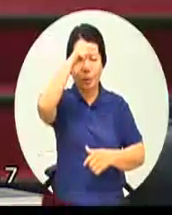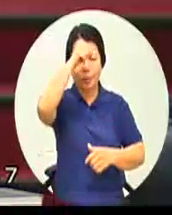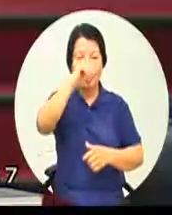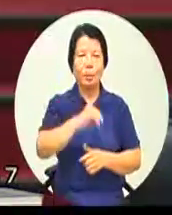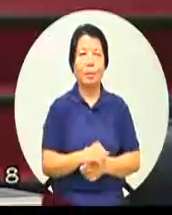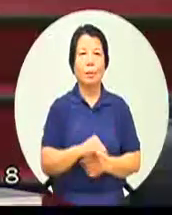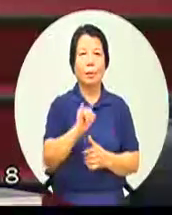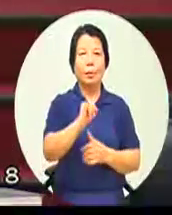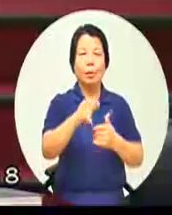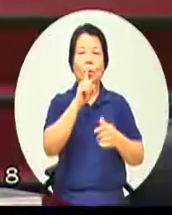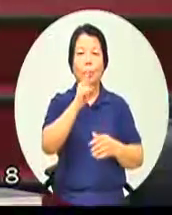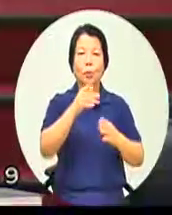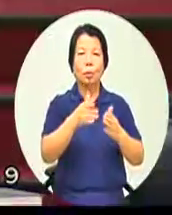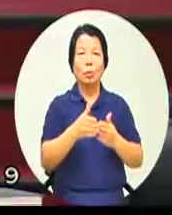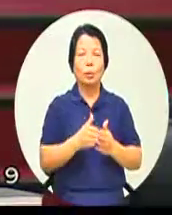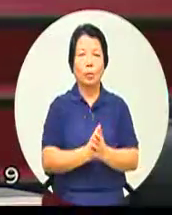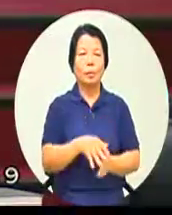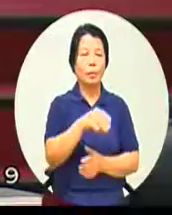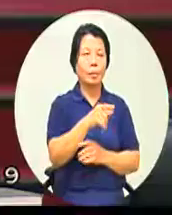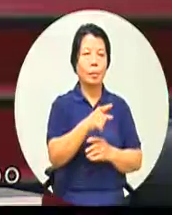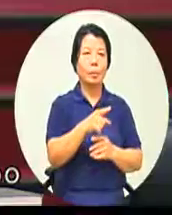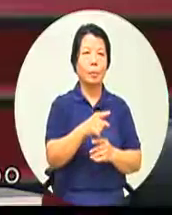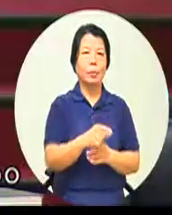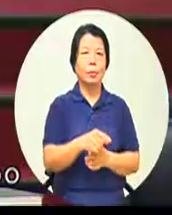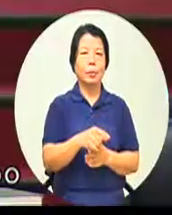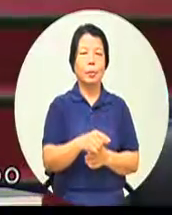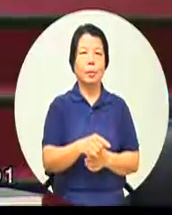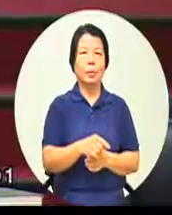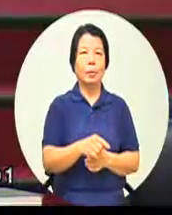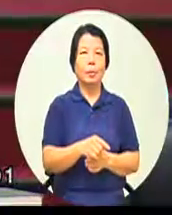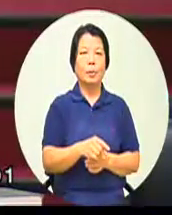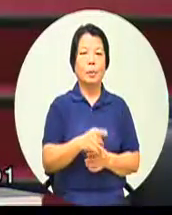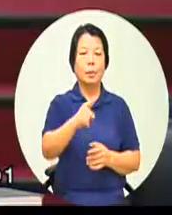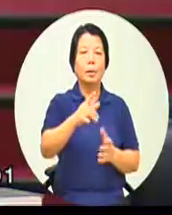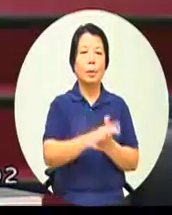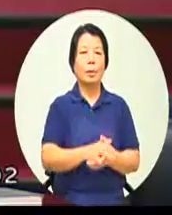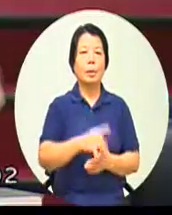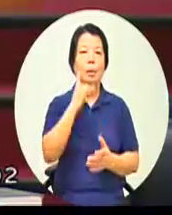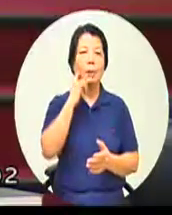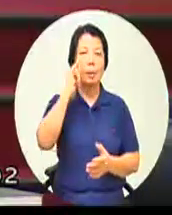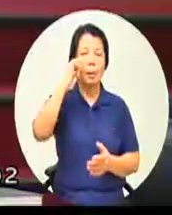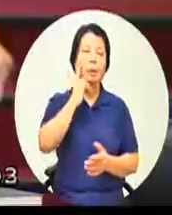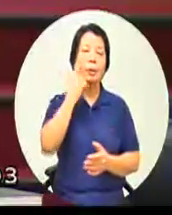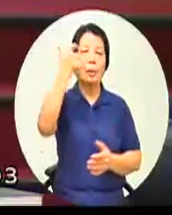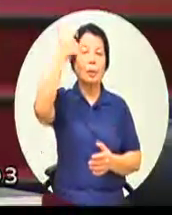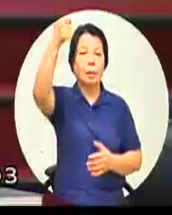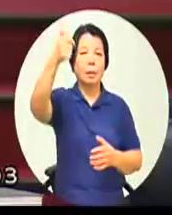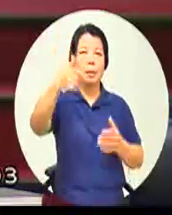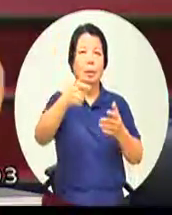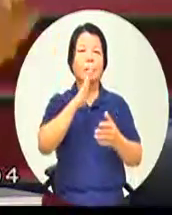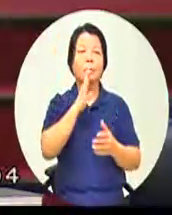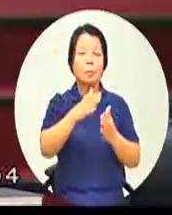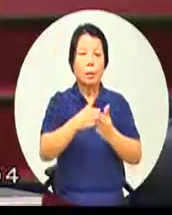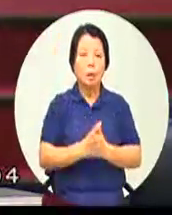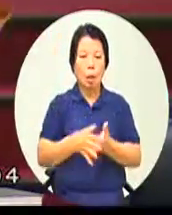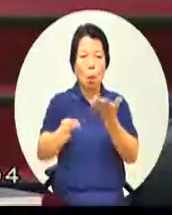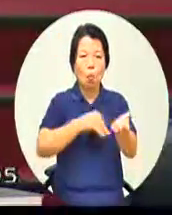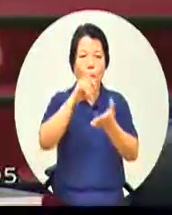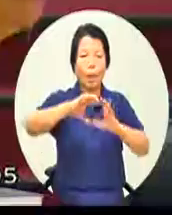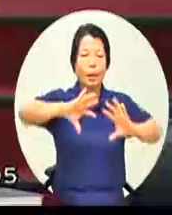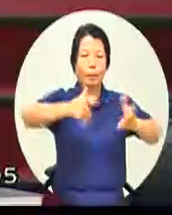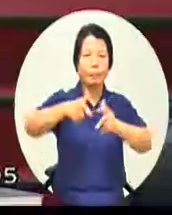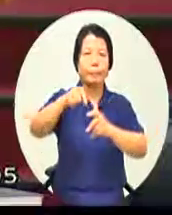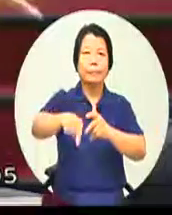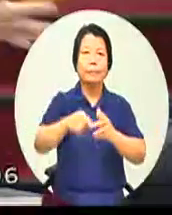陈建苗议长讲，讲予恁，若讲予陈中和，伊出袂到林少鸟。伊投降了